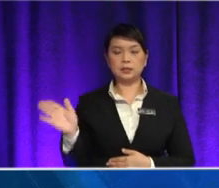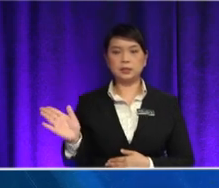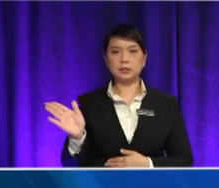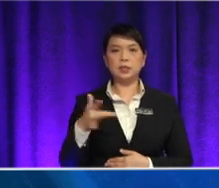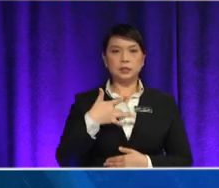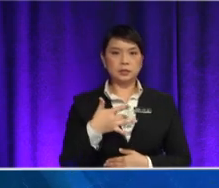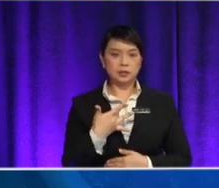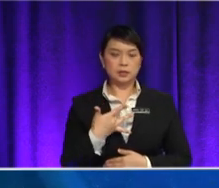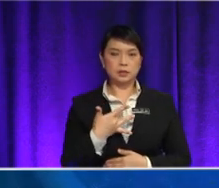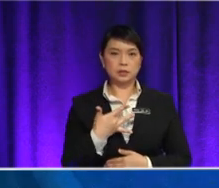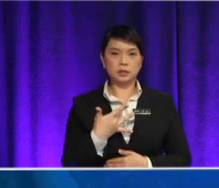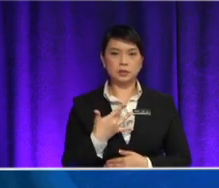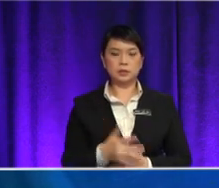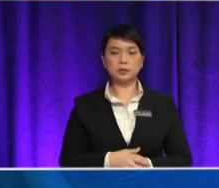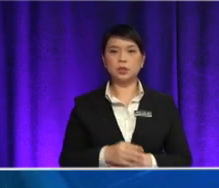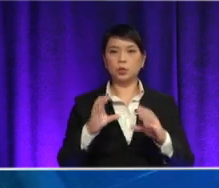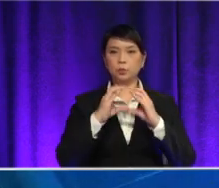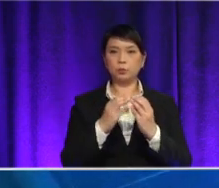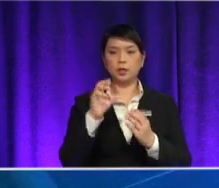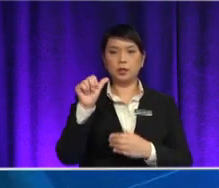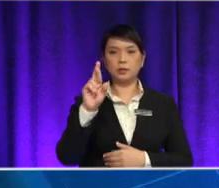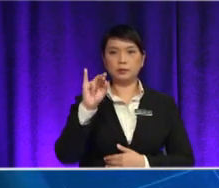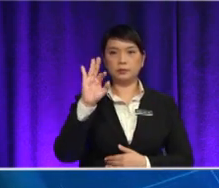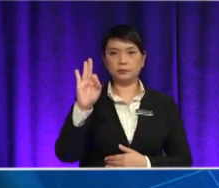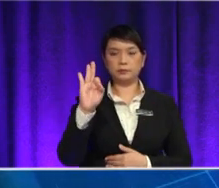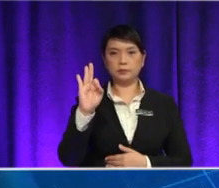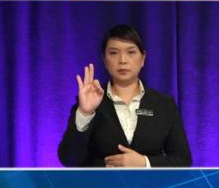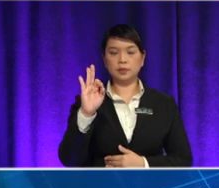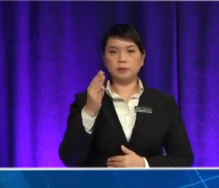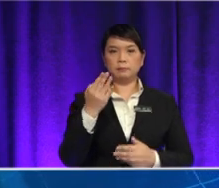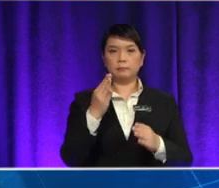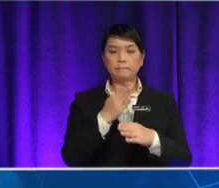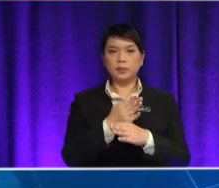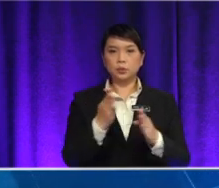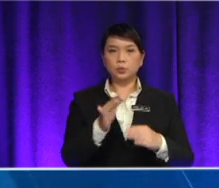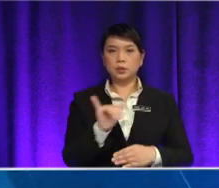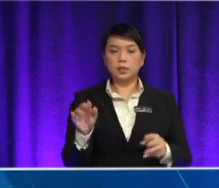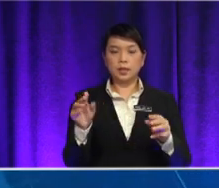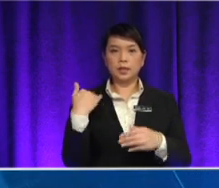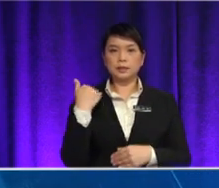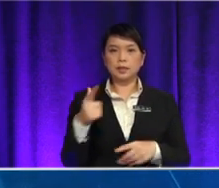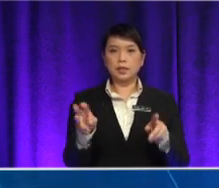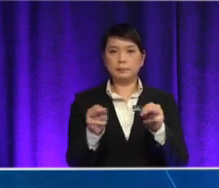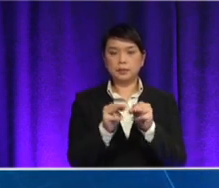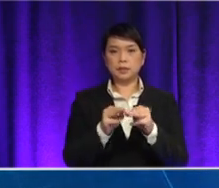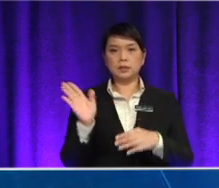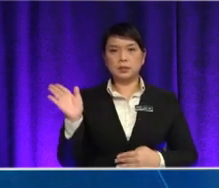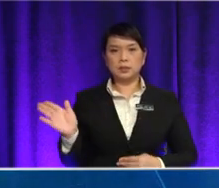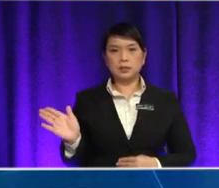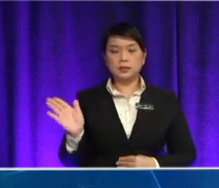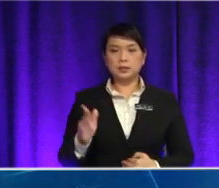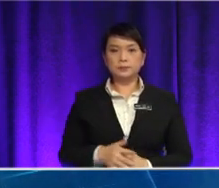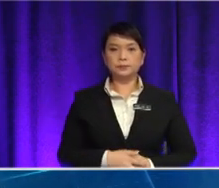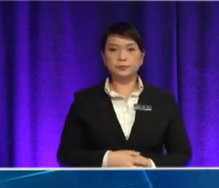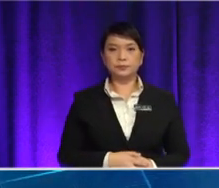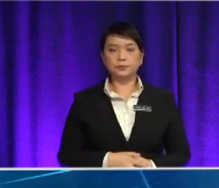histogram kumpulan Arif. Kita nampak bentuknya adalah sebegini, lebih kuranglah kan. Dia macam nak